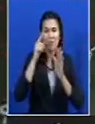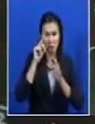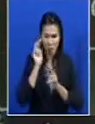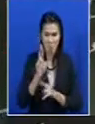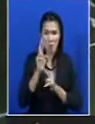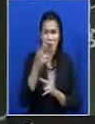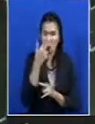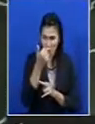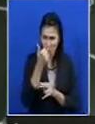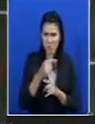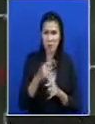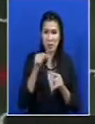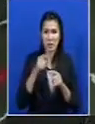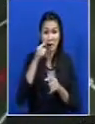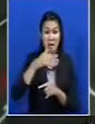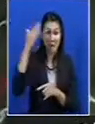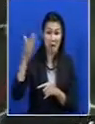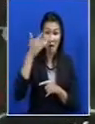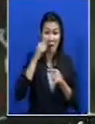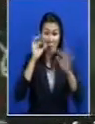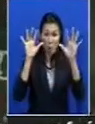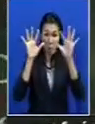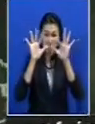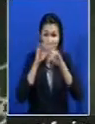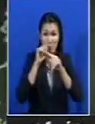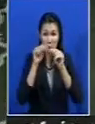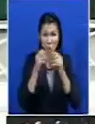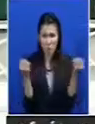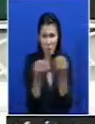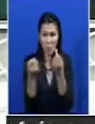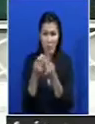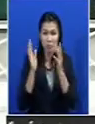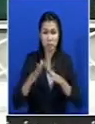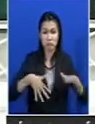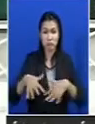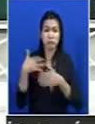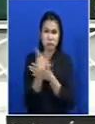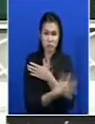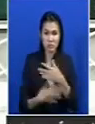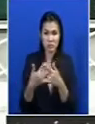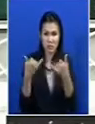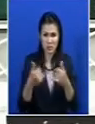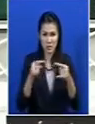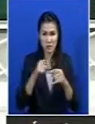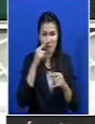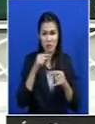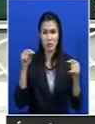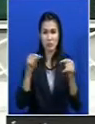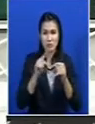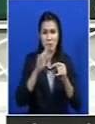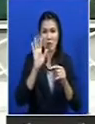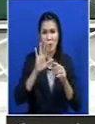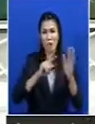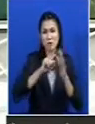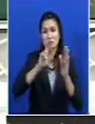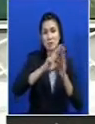องเฝ้าระวังกันต่อไปส่วนคุณภาพอากาศหรือว่าหมอกควันที่กระทบกับสุขภาพของประชาชนนั้นตอนนี้อยู่บริเวณของพื้นที่ทาง